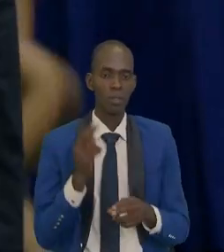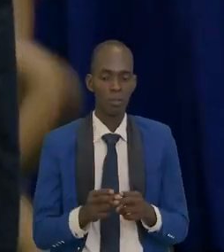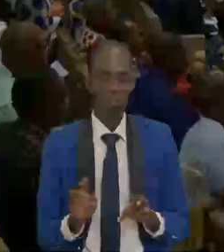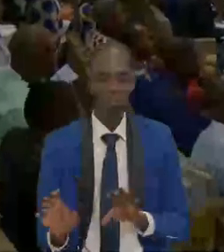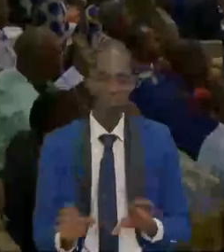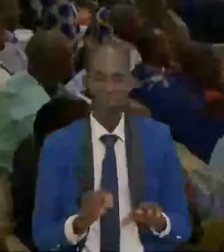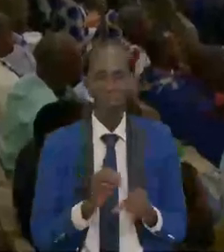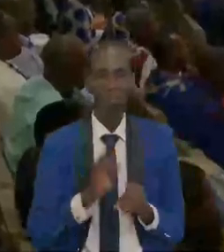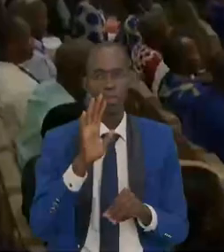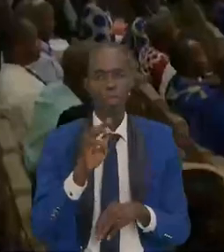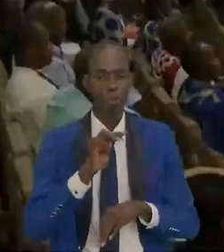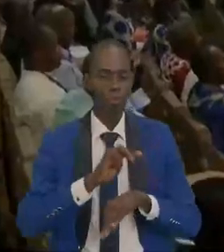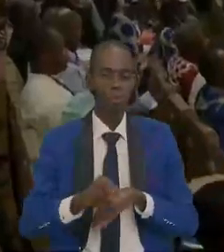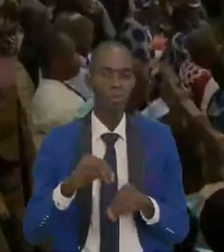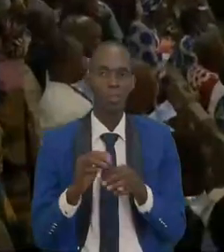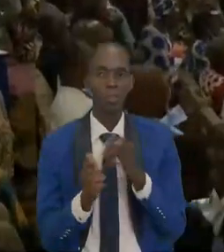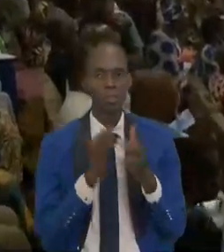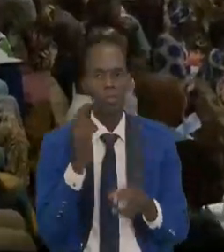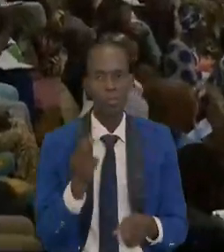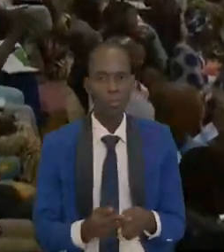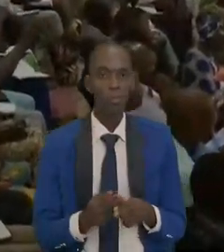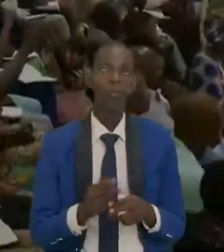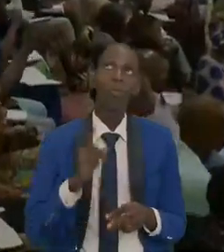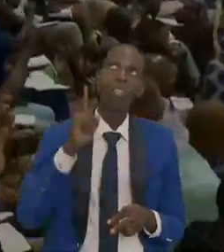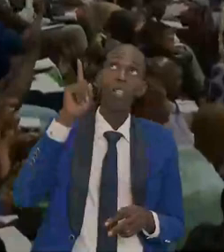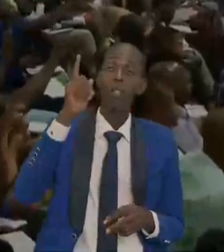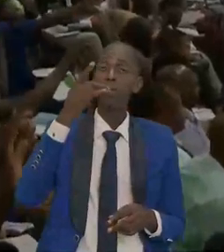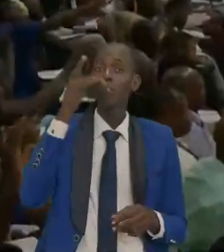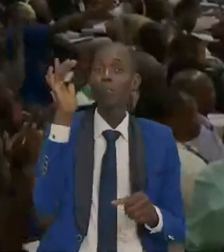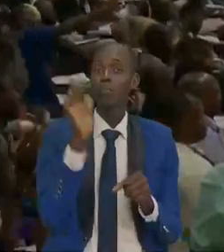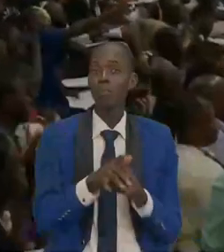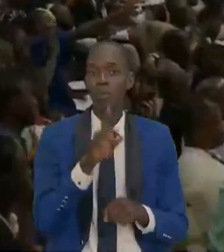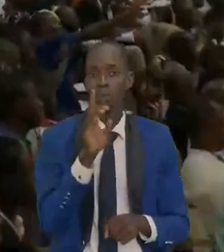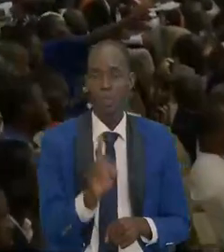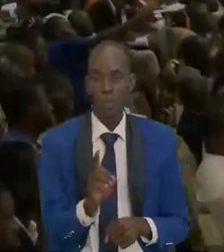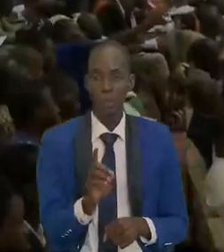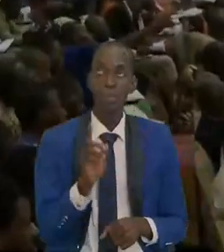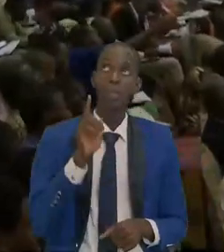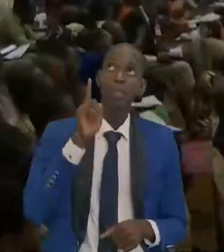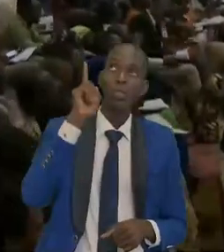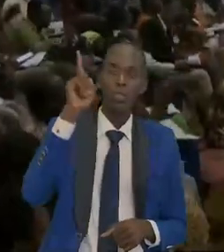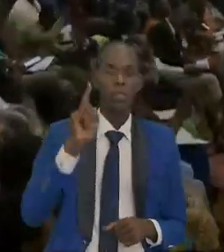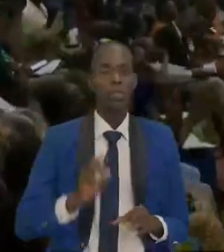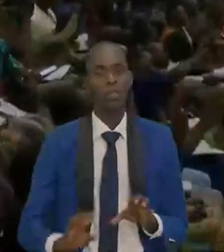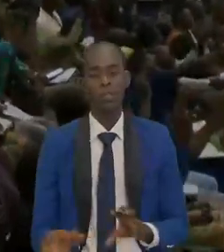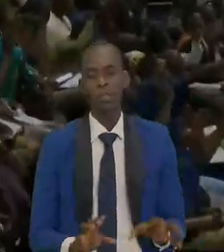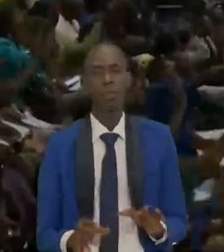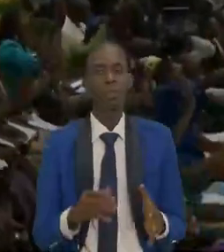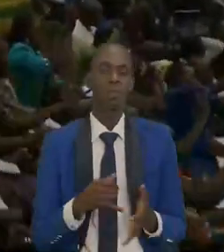L'accomplissement dans ton ministère. Il a promis. Il